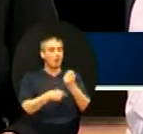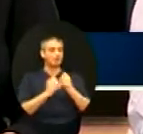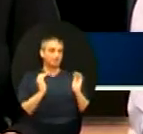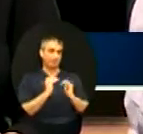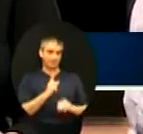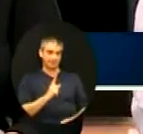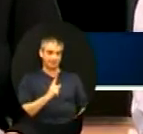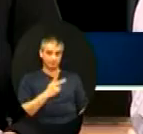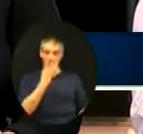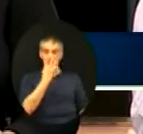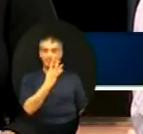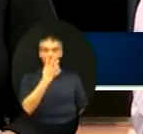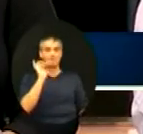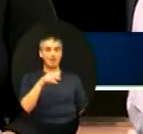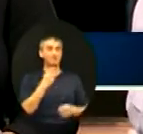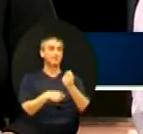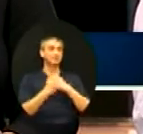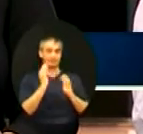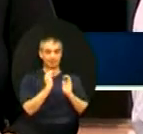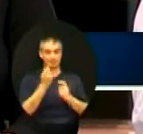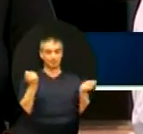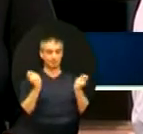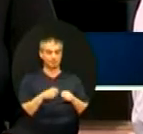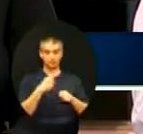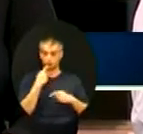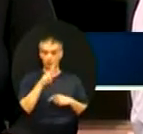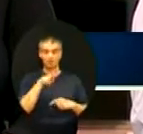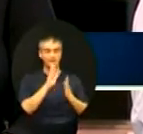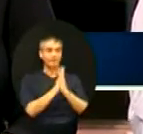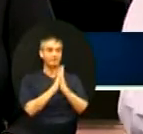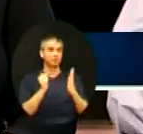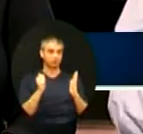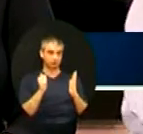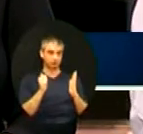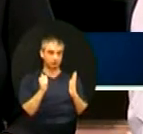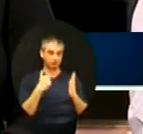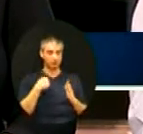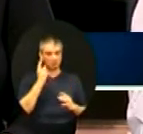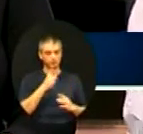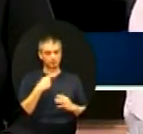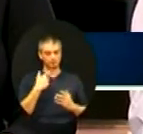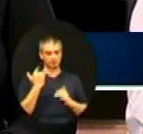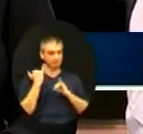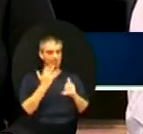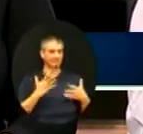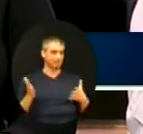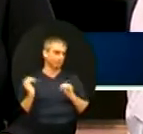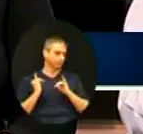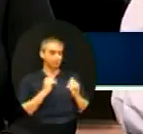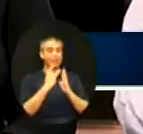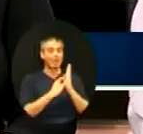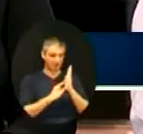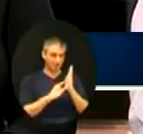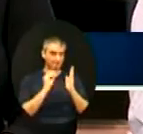הקטנים. 44 אלף עסקים קטנים מסגרו בשנת 2016. אנחנו צריכים להביא חבילת